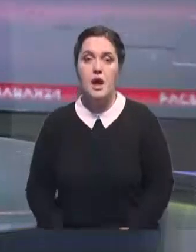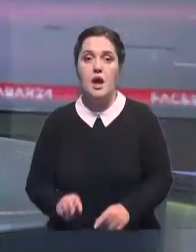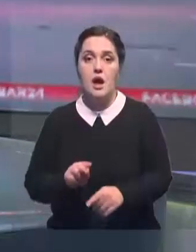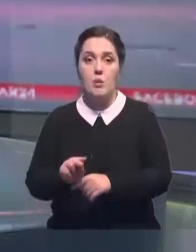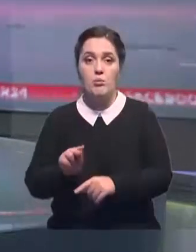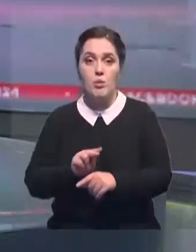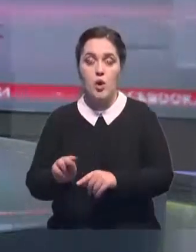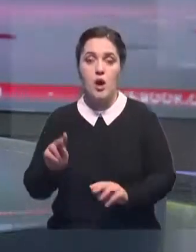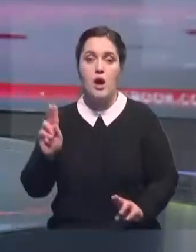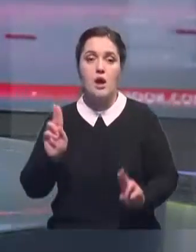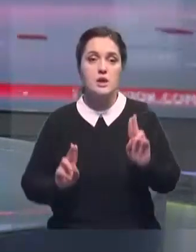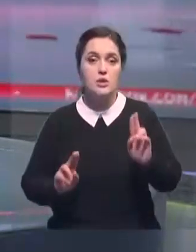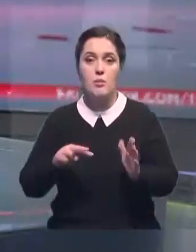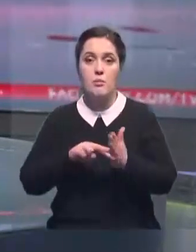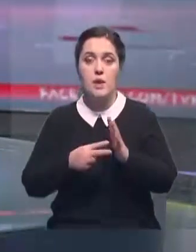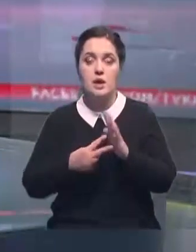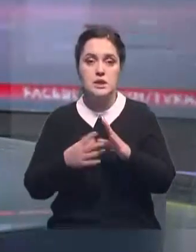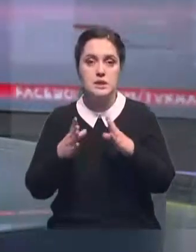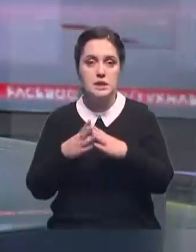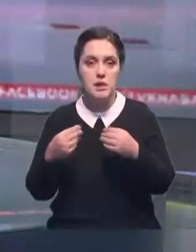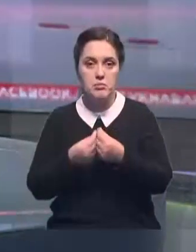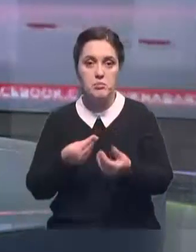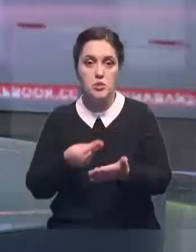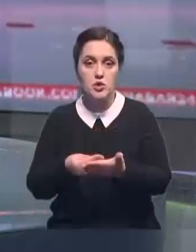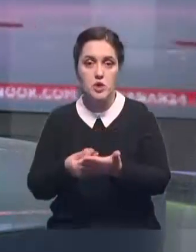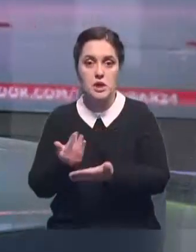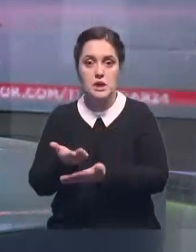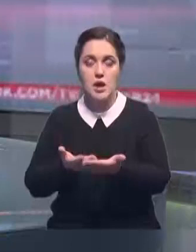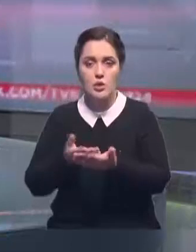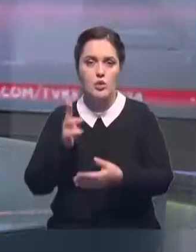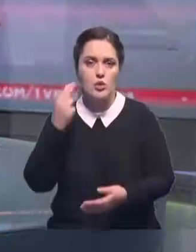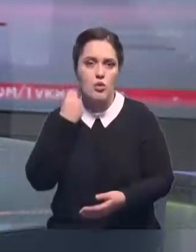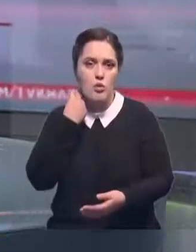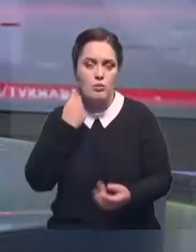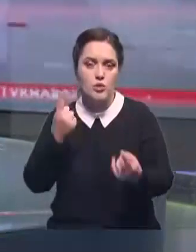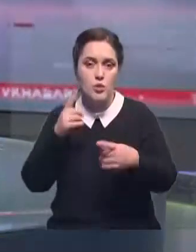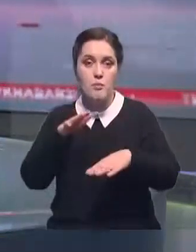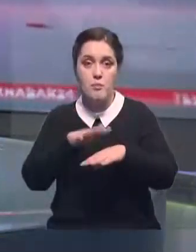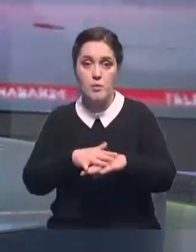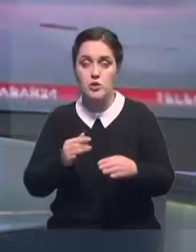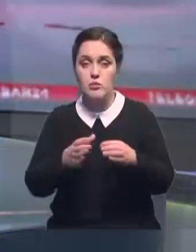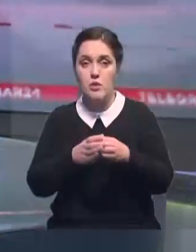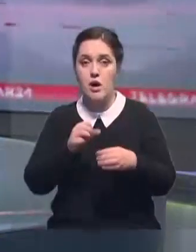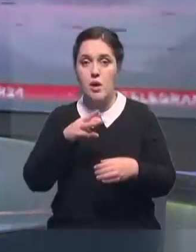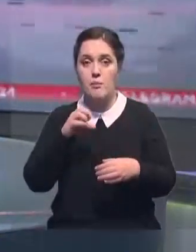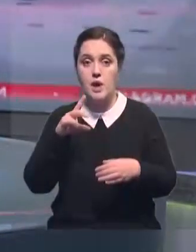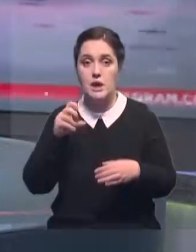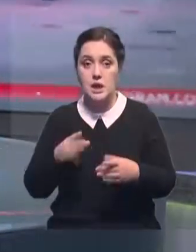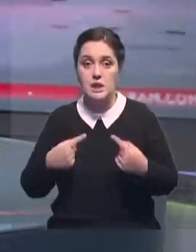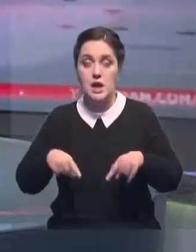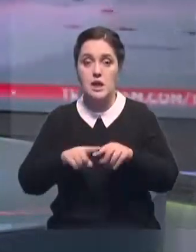обучать основам планирования семейного бюджета и консультировать должников банков взялись в партии аманат для этого организовали